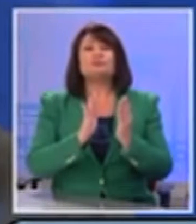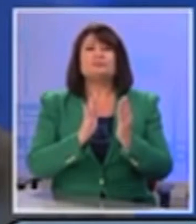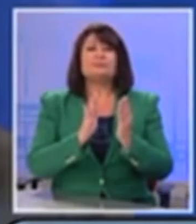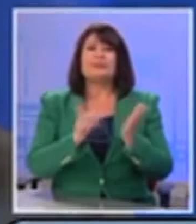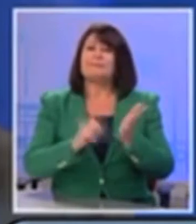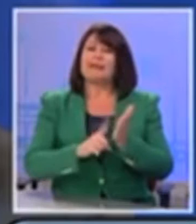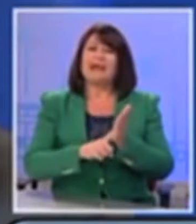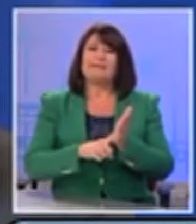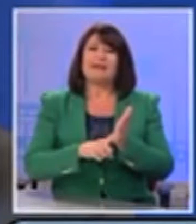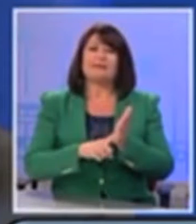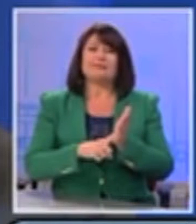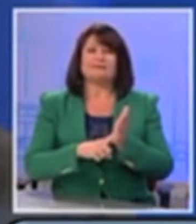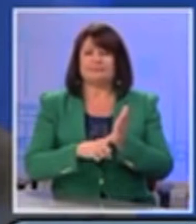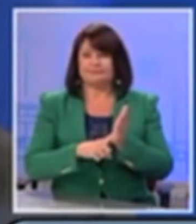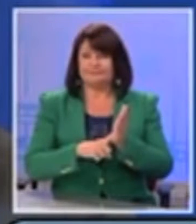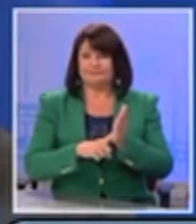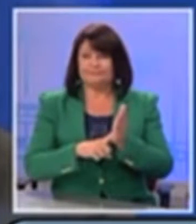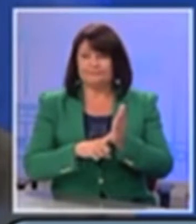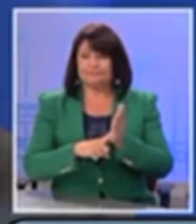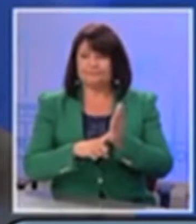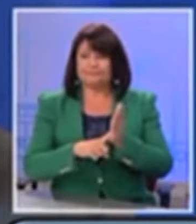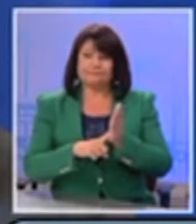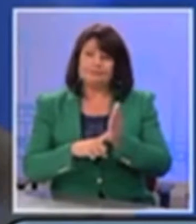éviter de